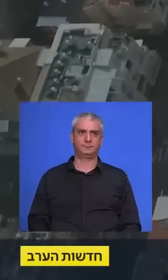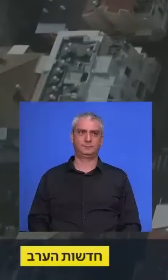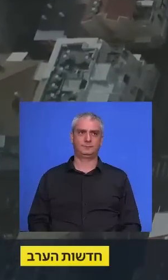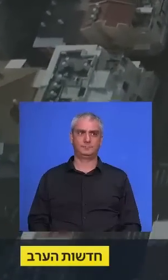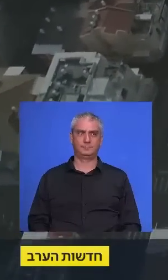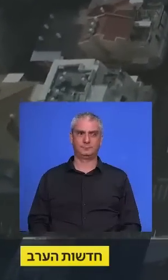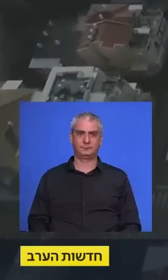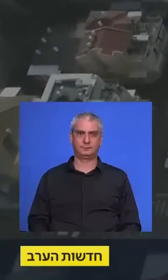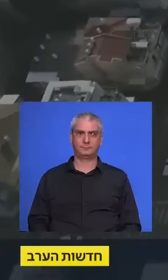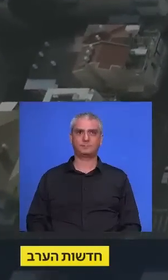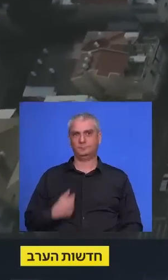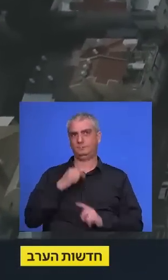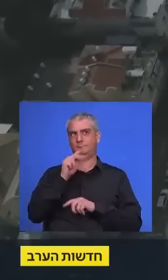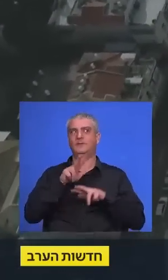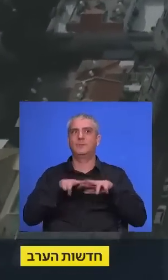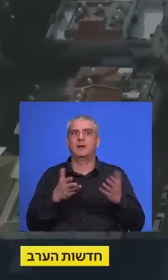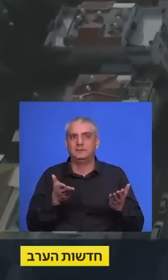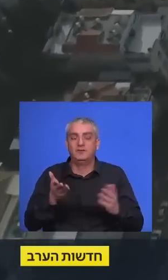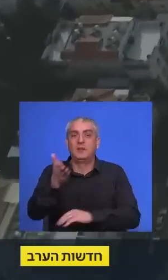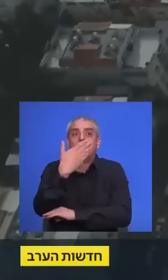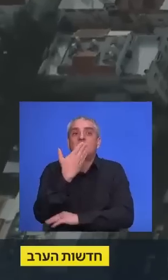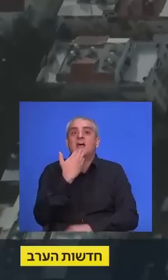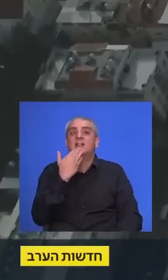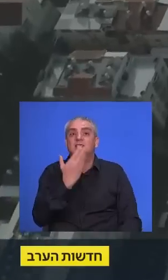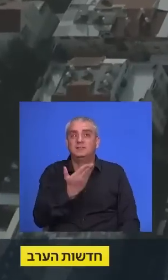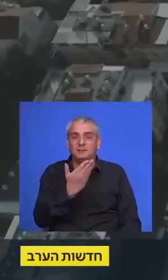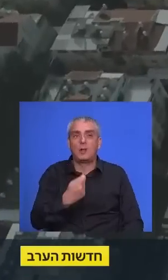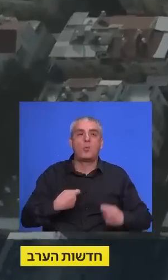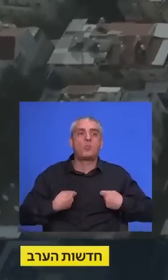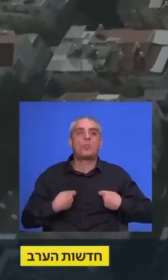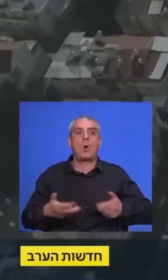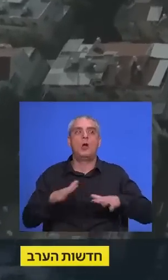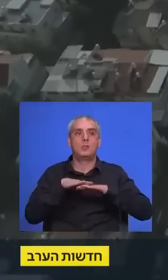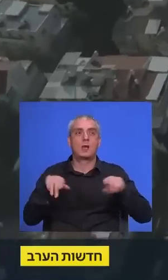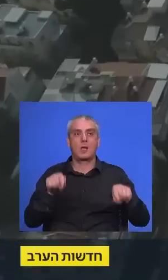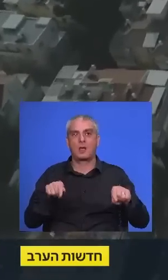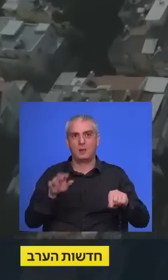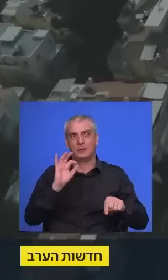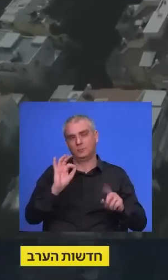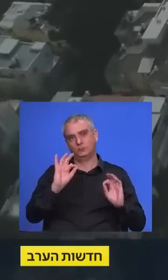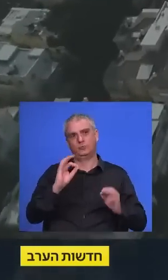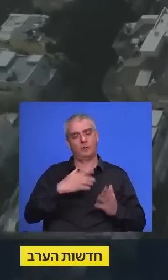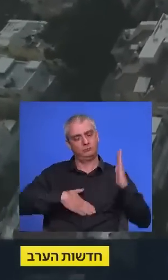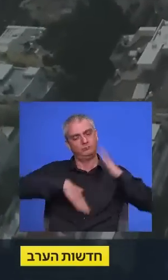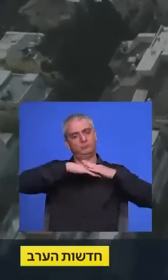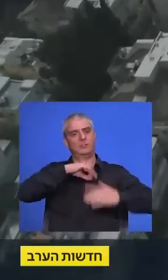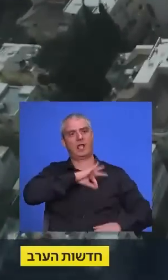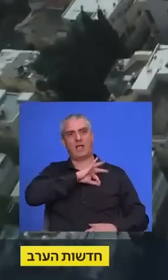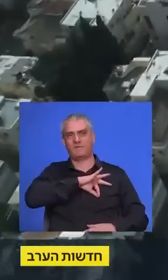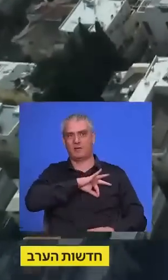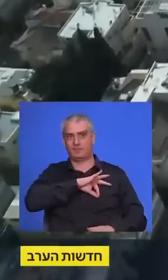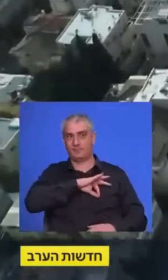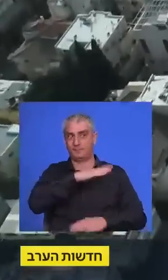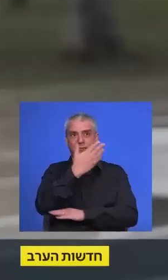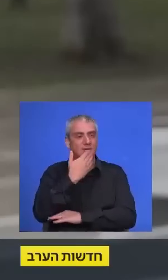ואז אנחנו מגיעים למצב שמדינת ישראל מוכרת את הקרקע כדרך למקסום רווחים.